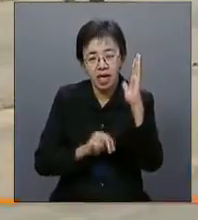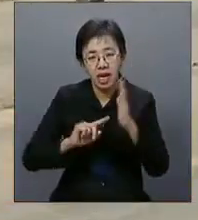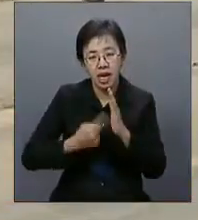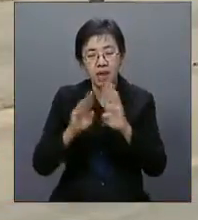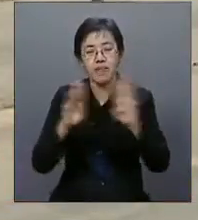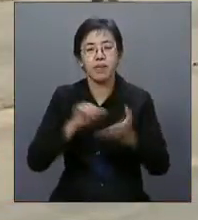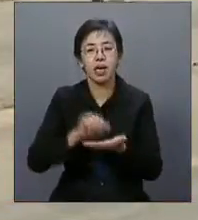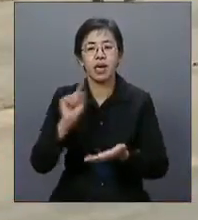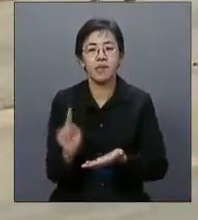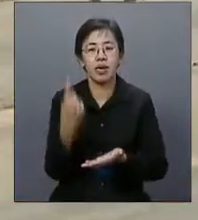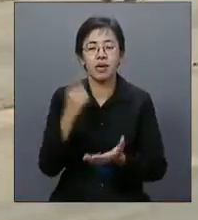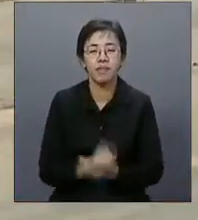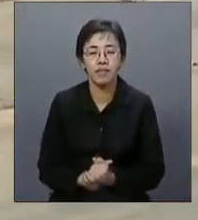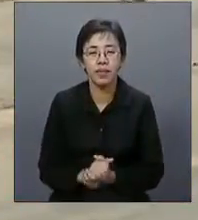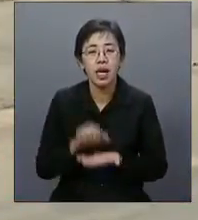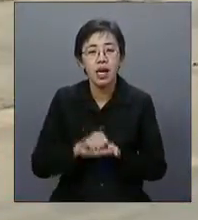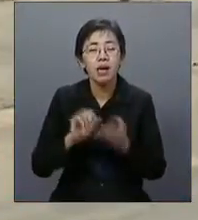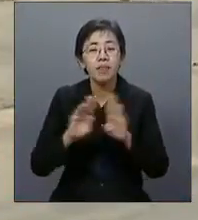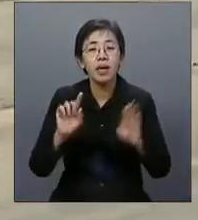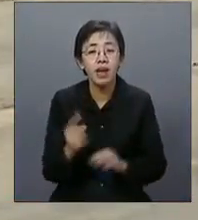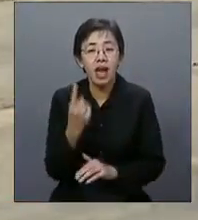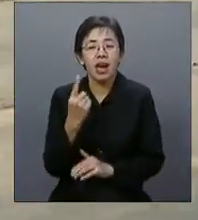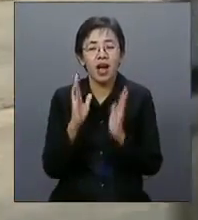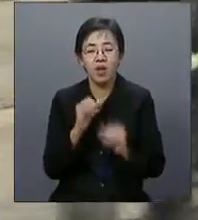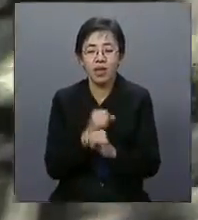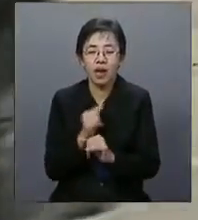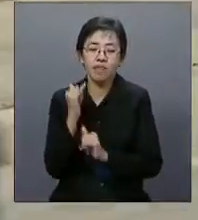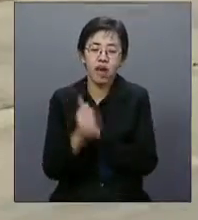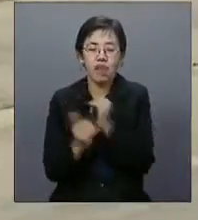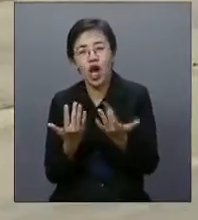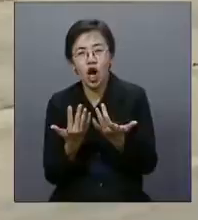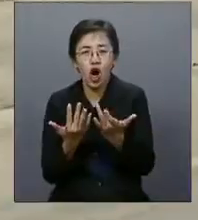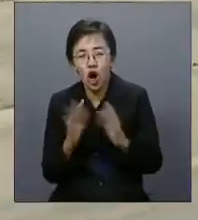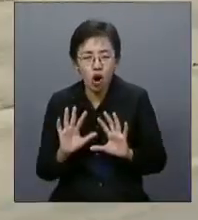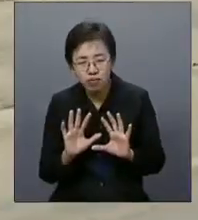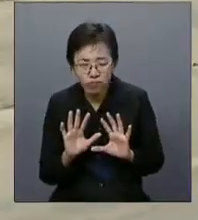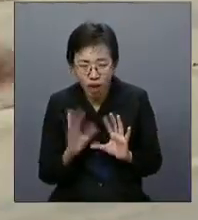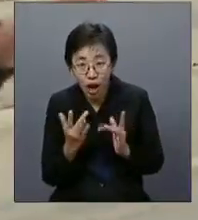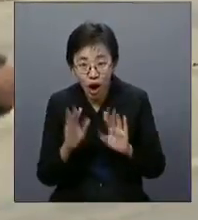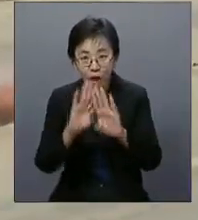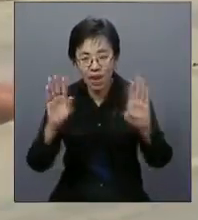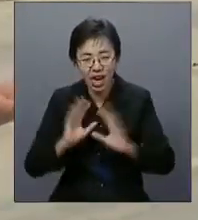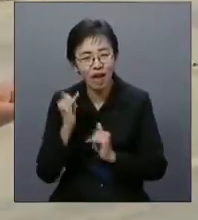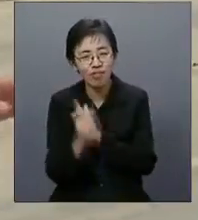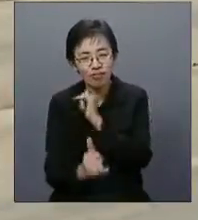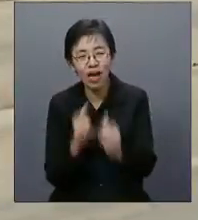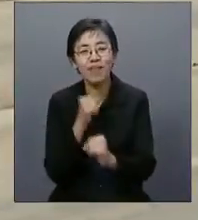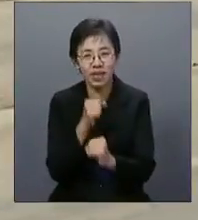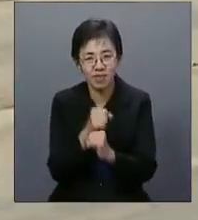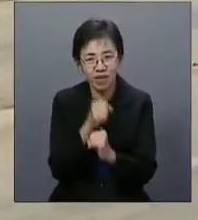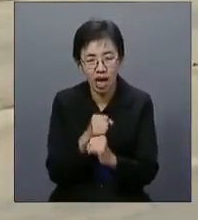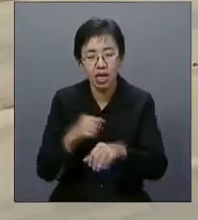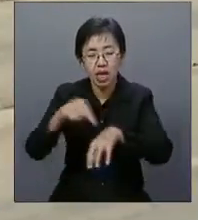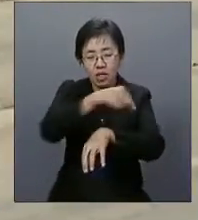วันแรกนะคะโดยมีพนักงานนั้นได้เดินทางมารอการเปิดของห้างตั้งแต่ช่วงเช้าที่ผ่านมาขณะที่ประชาชนรอบบริเว